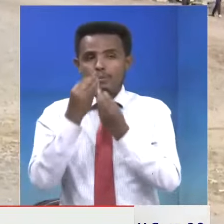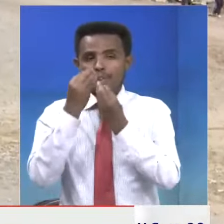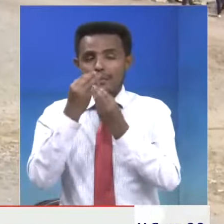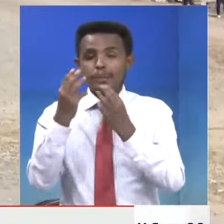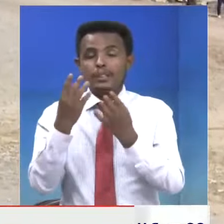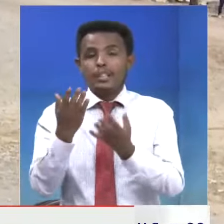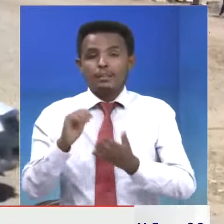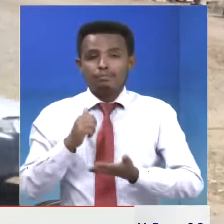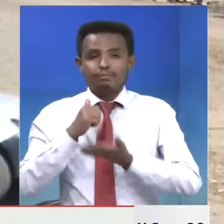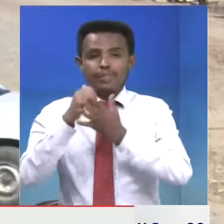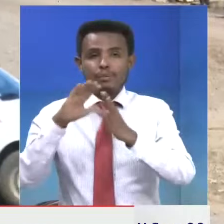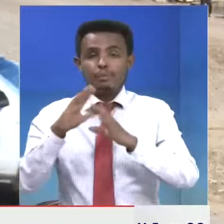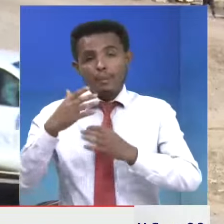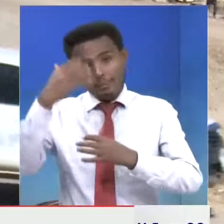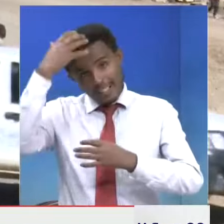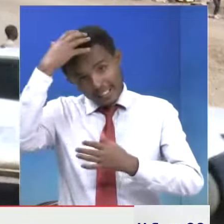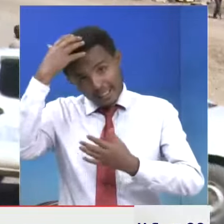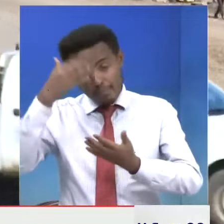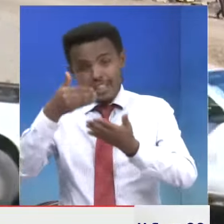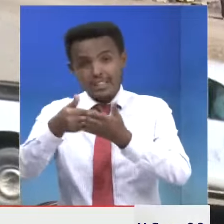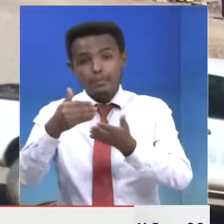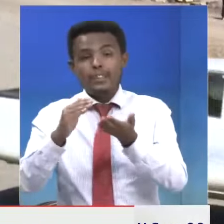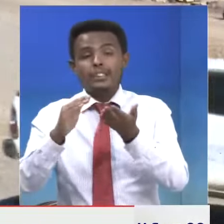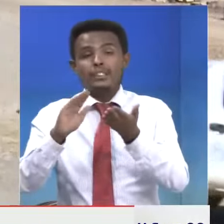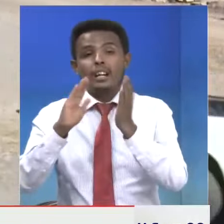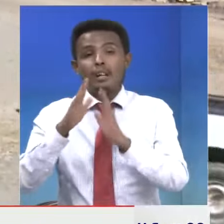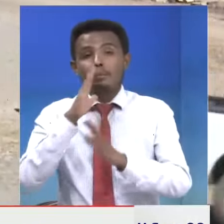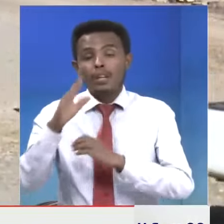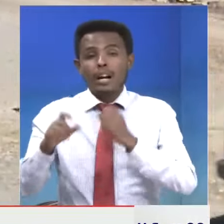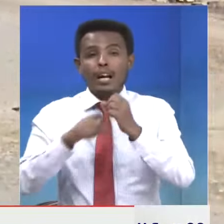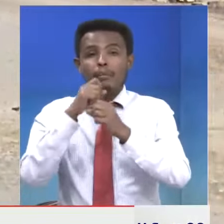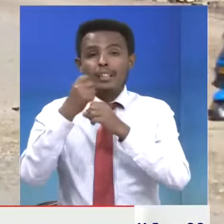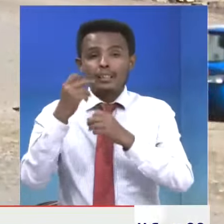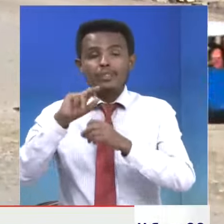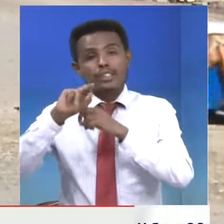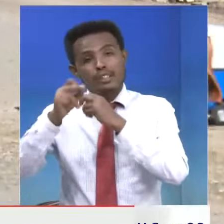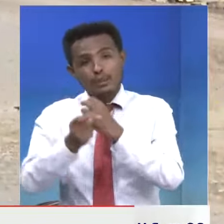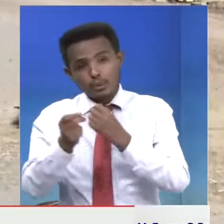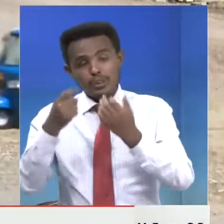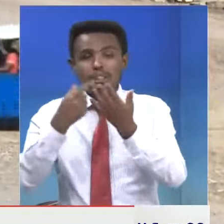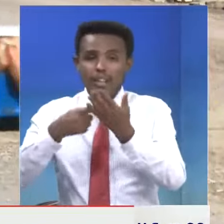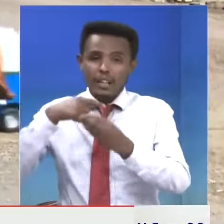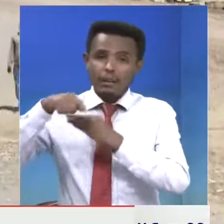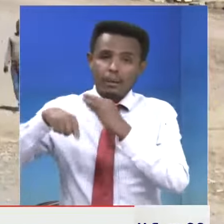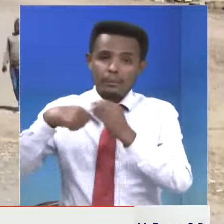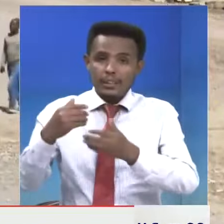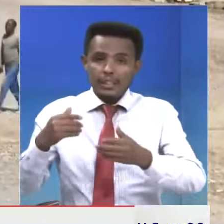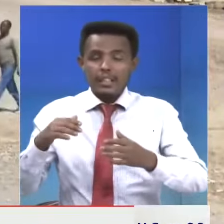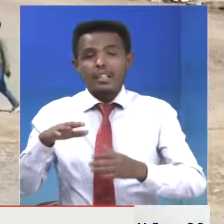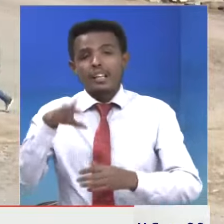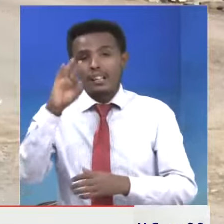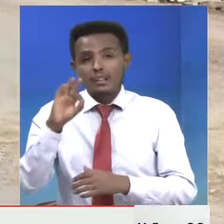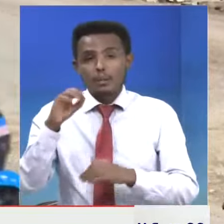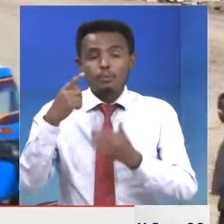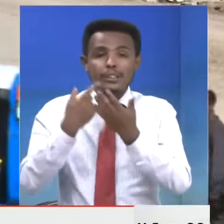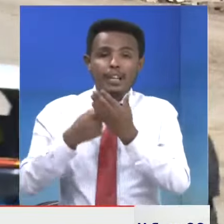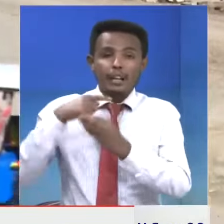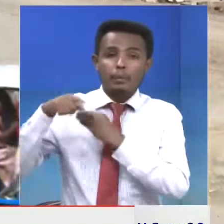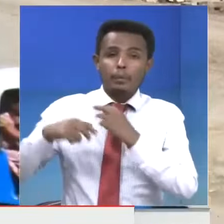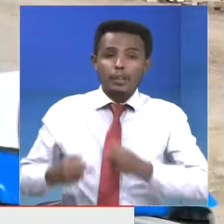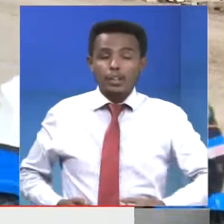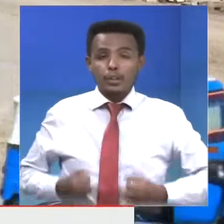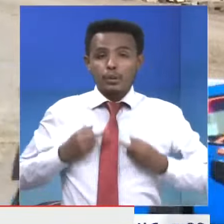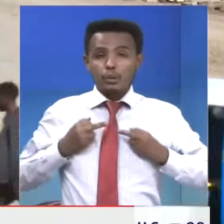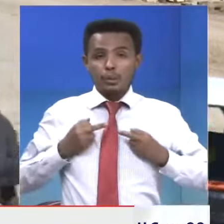መንግስት የሚደርስባቸው አካባቢ ስላልሆኑ ቅድም ያልኳቸው ዓለም አቀፍ ግብረሰናይ ድርጅቶች በአካባቢው ተገኝተው የዚህን አካባቢ ህዝብ ህይወት መታደግ